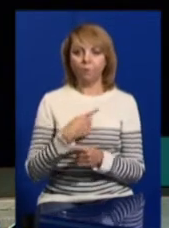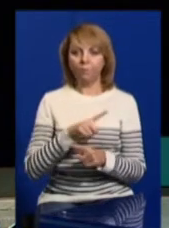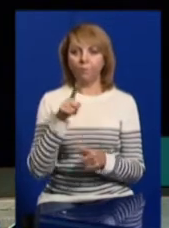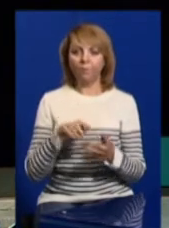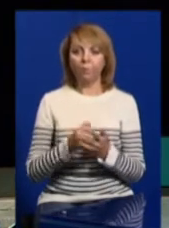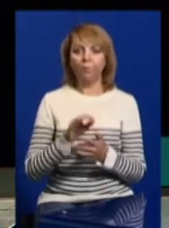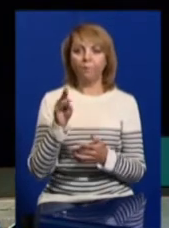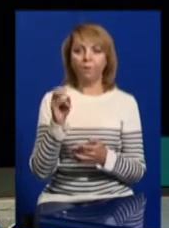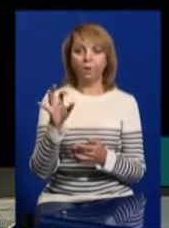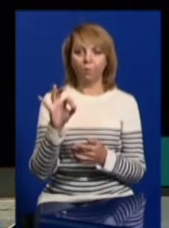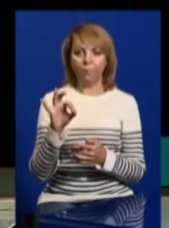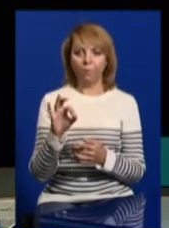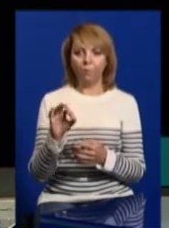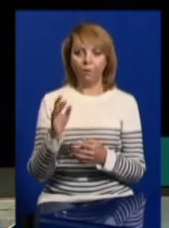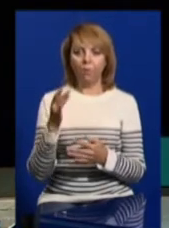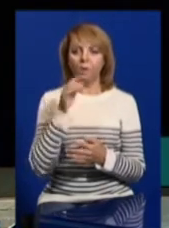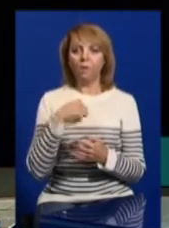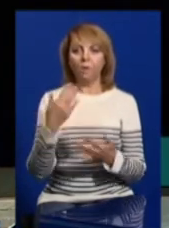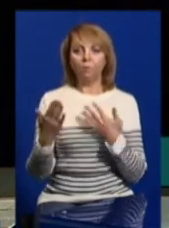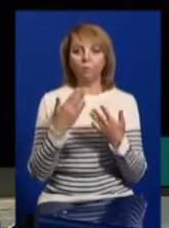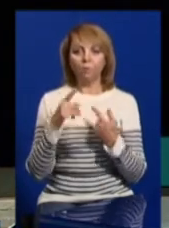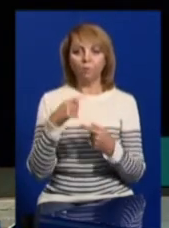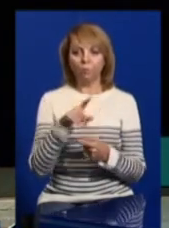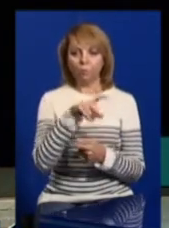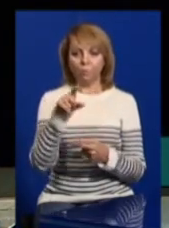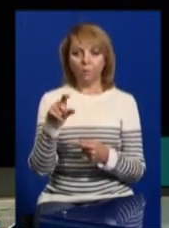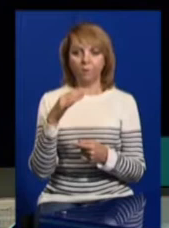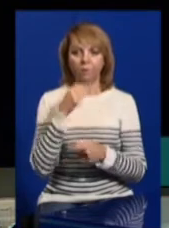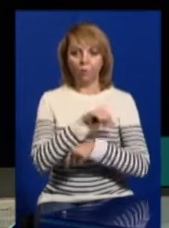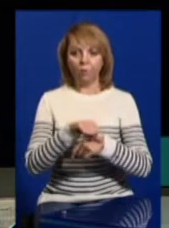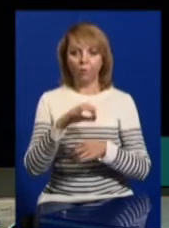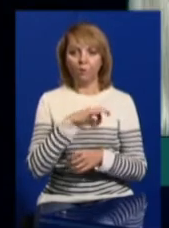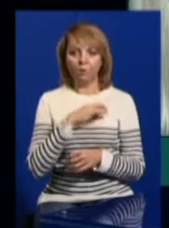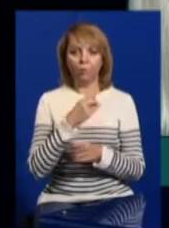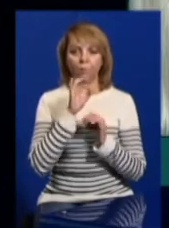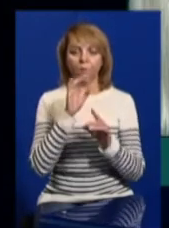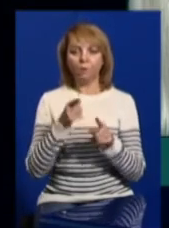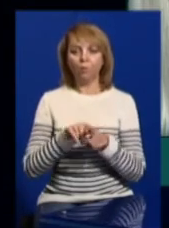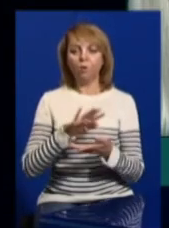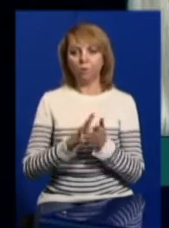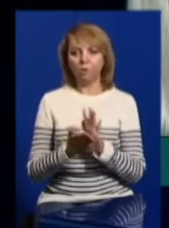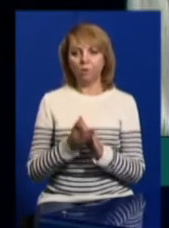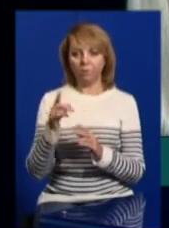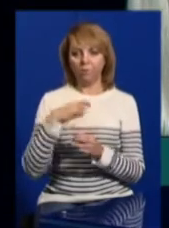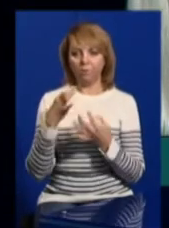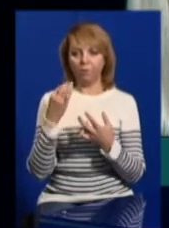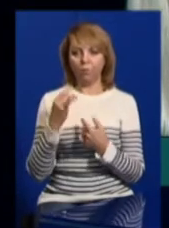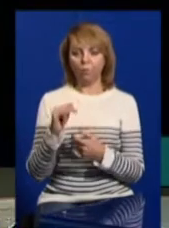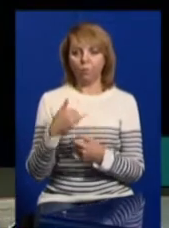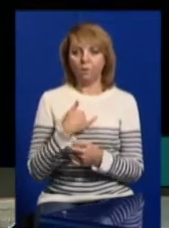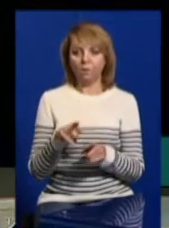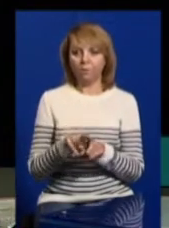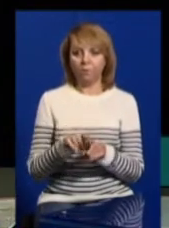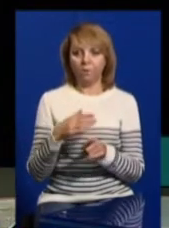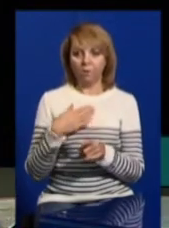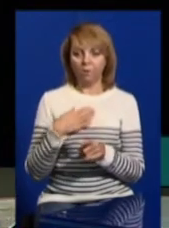Федір. Бо коли я, наприклад, спілкуюся з іноземними юристами і повідомляю їм таку ситуацію, вони кажуть, ну, у нас в країні